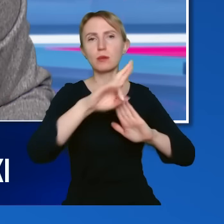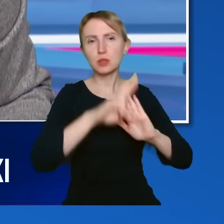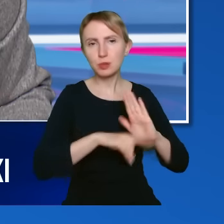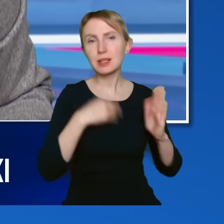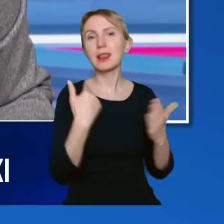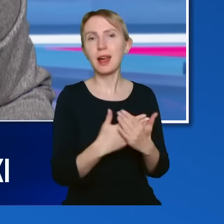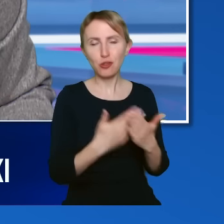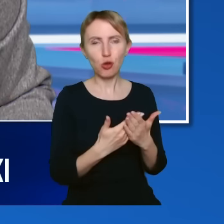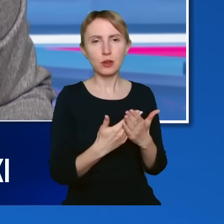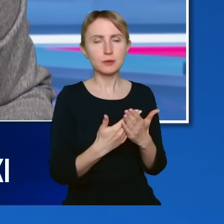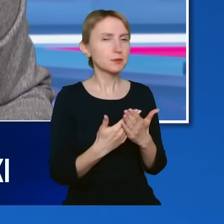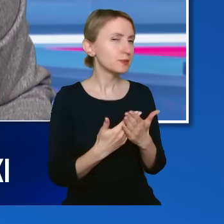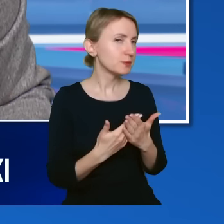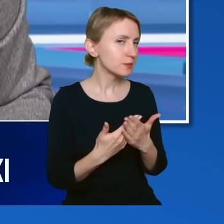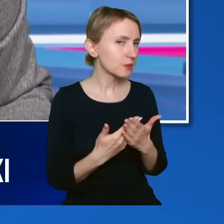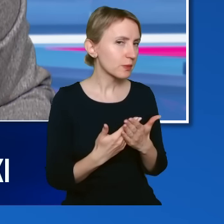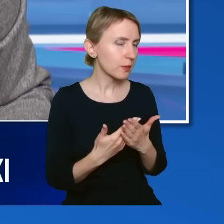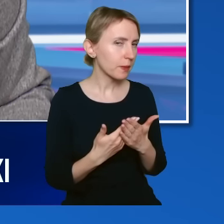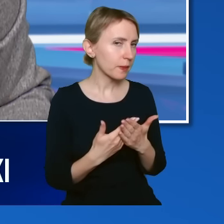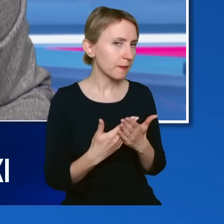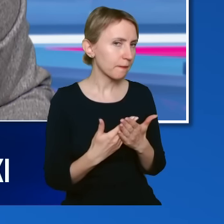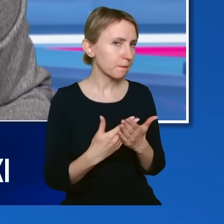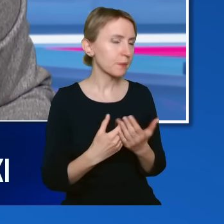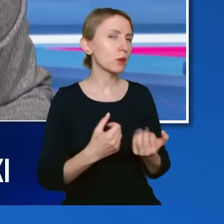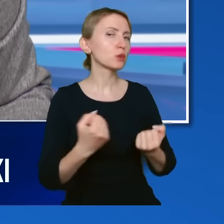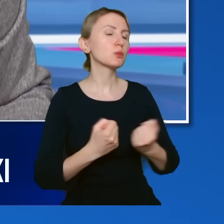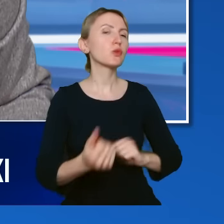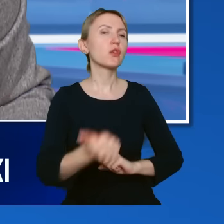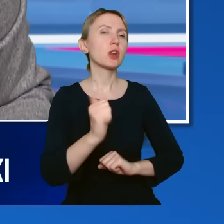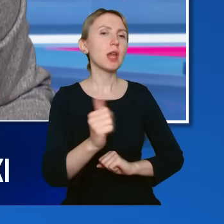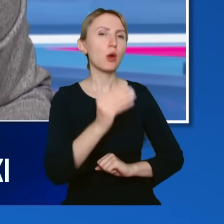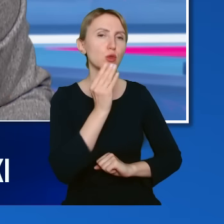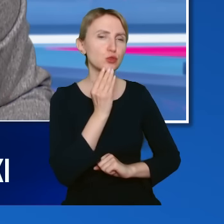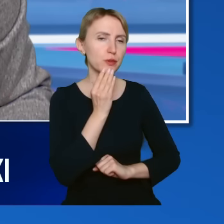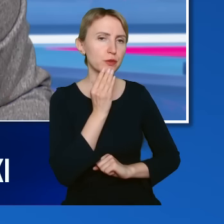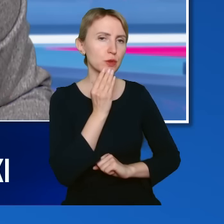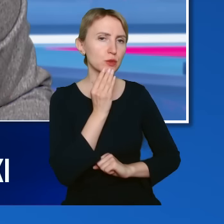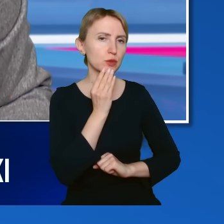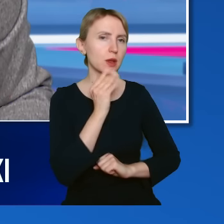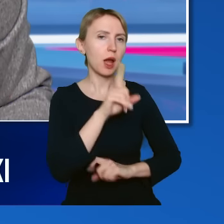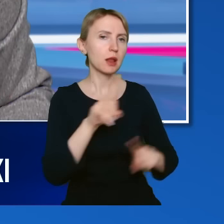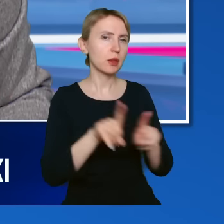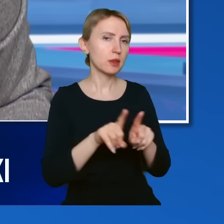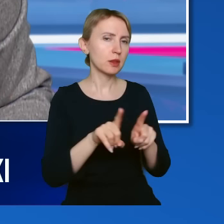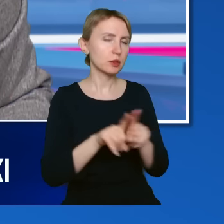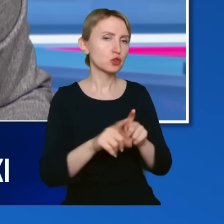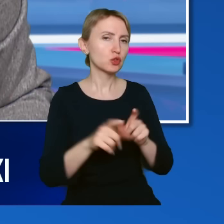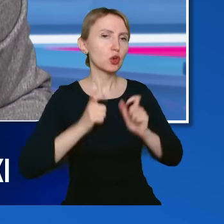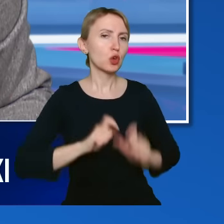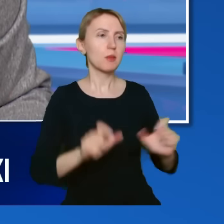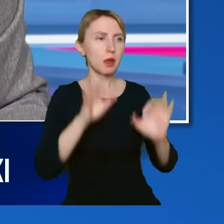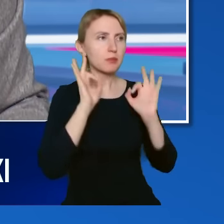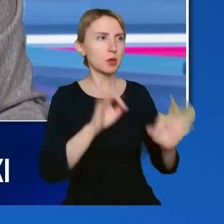żeby z jednej strony zapewnić konsumentom wysoką jakość żywności, a z drugiej strony, żeby rolnicy mieli odpowiednie środki.